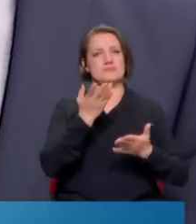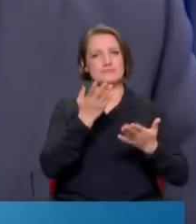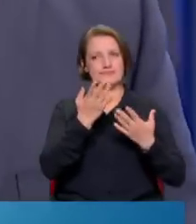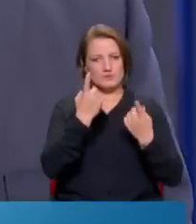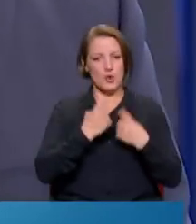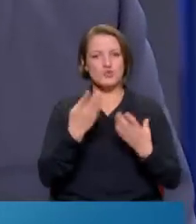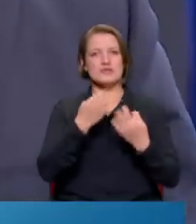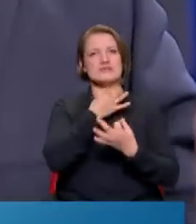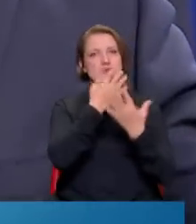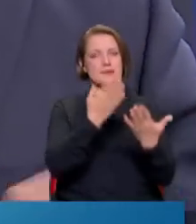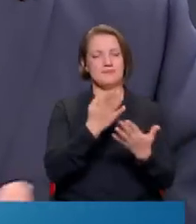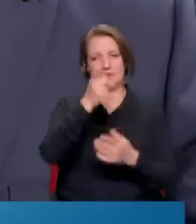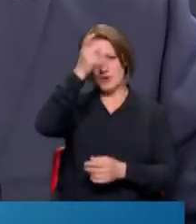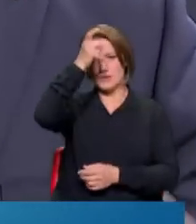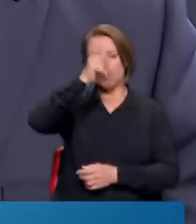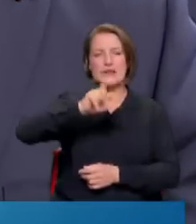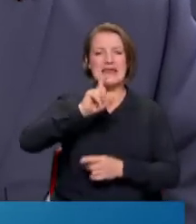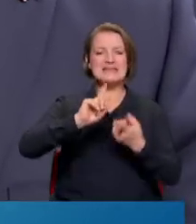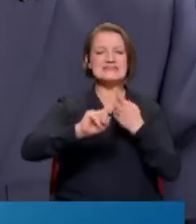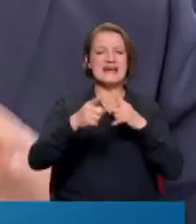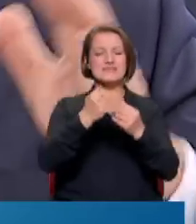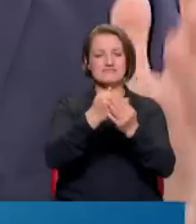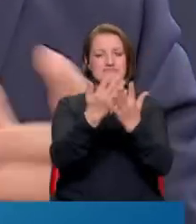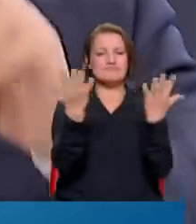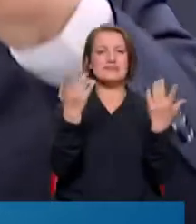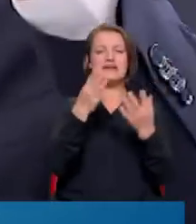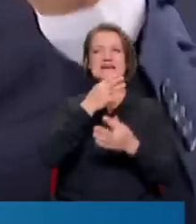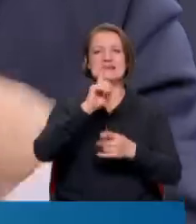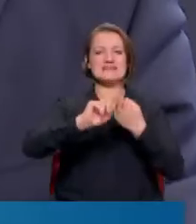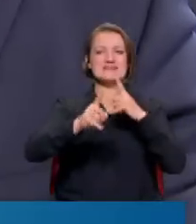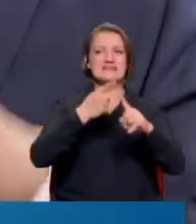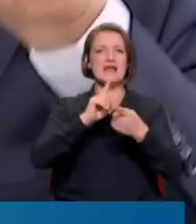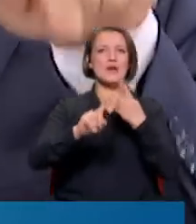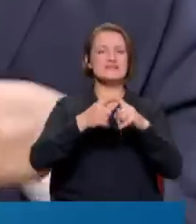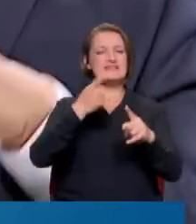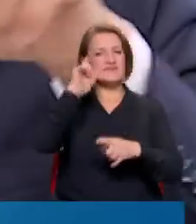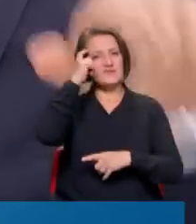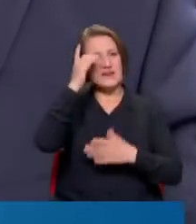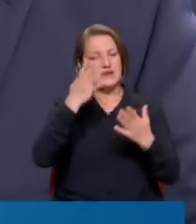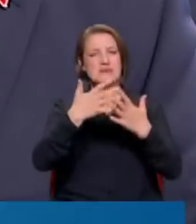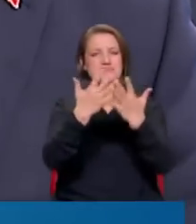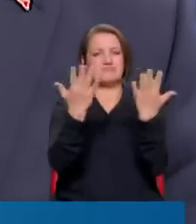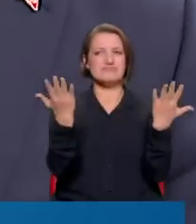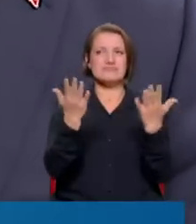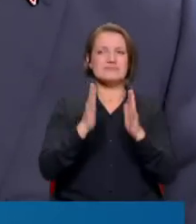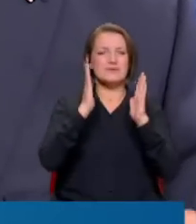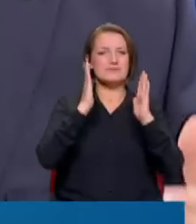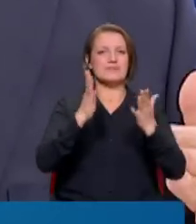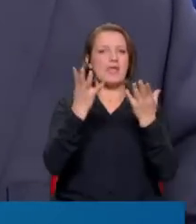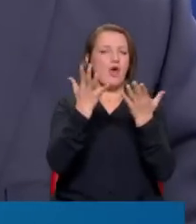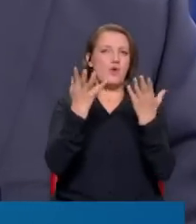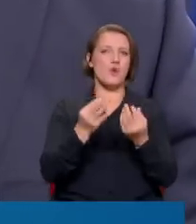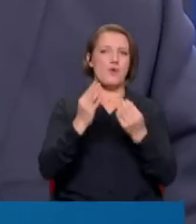Şimdi Türkiye siyasi elpaze ne olursa olsun yani siyasi iktidarın siyasi görüşü yelpazesi ideolojisi ne olursa